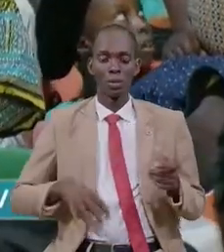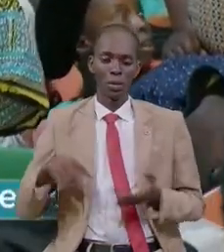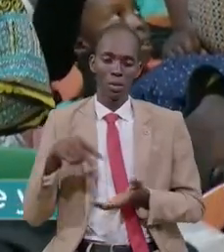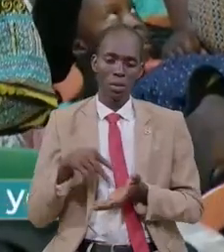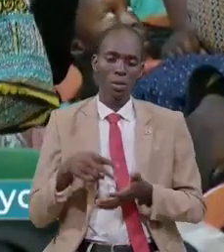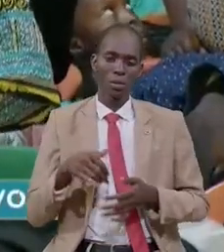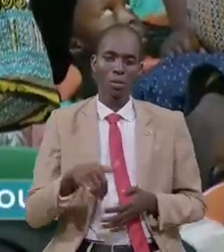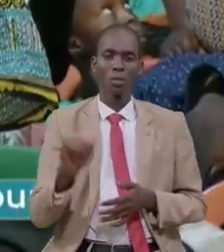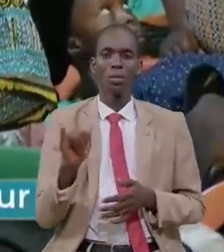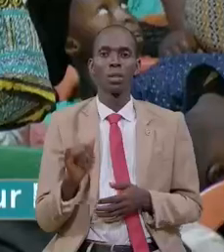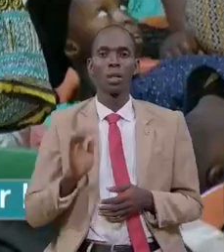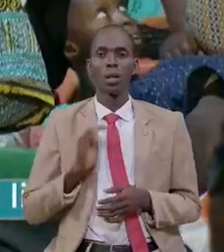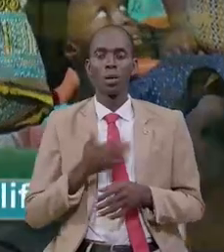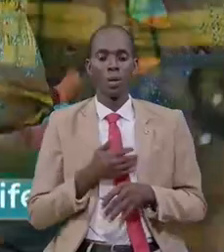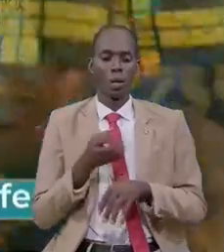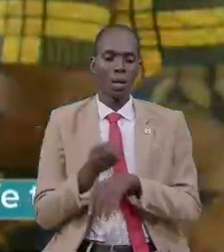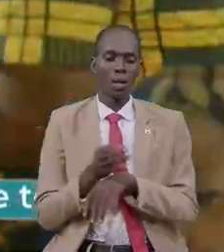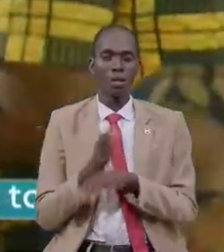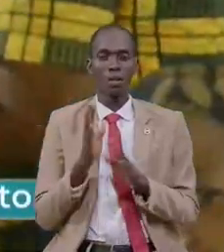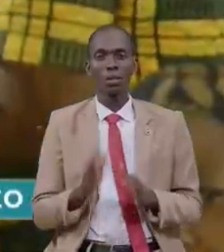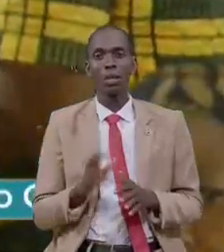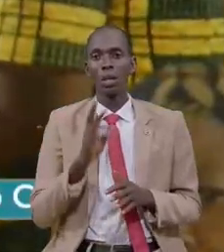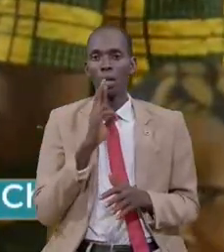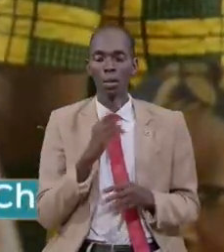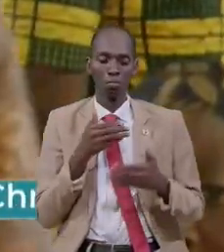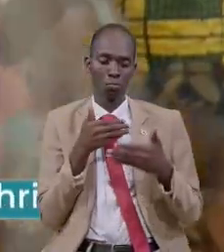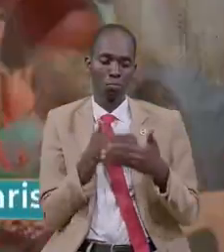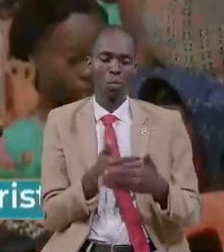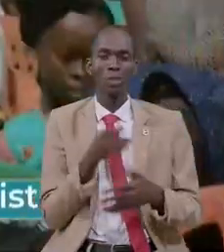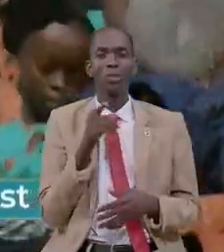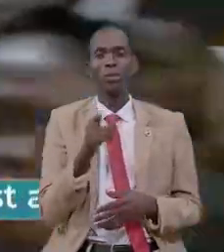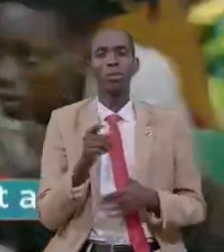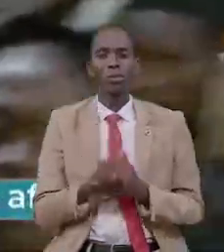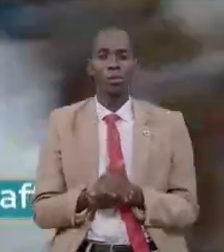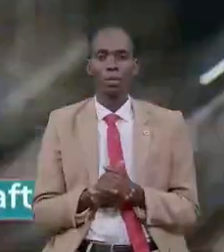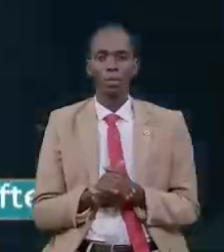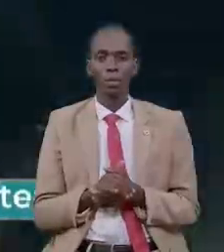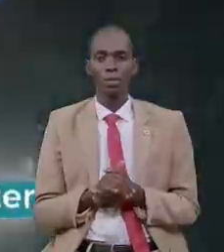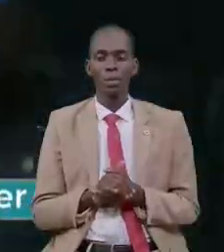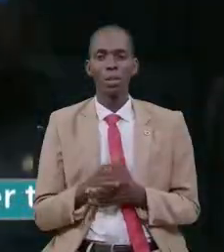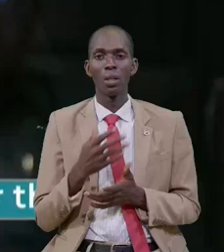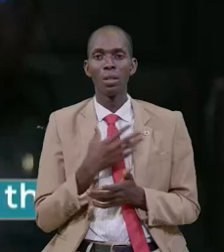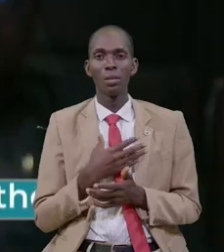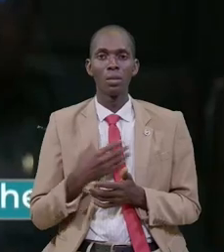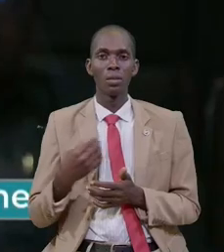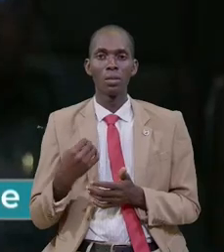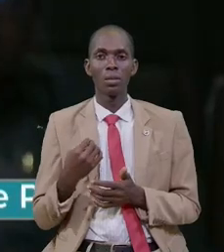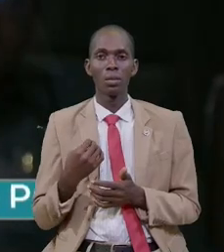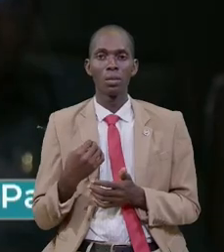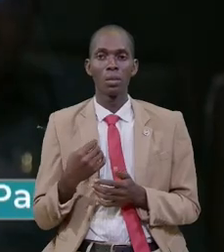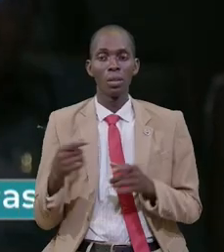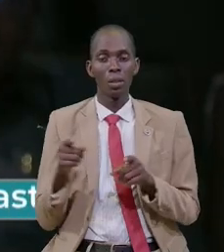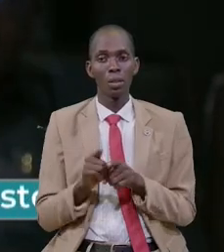debout. Nos conseillers sont à côté de vous. Ils vont vous recevoir rapidement.